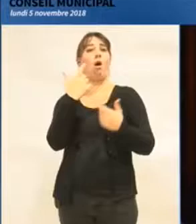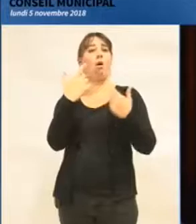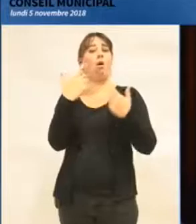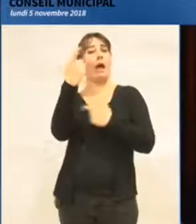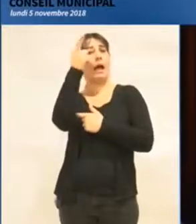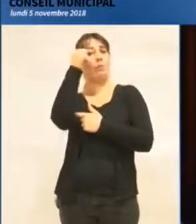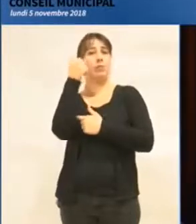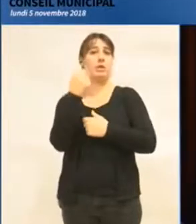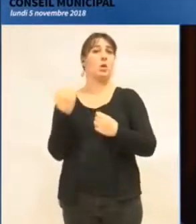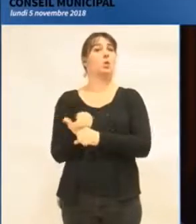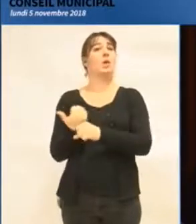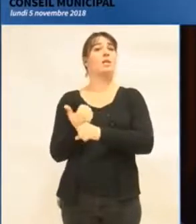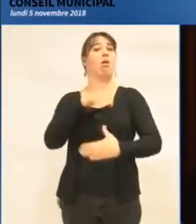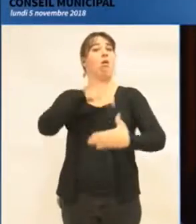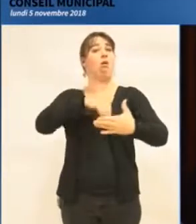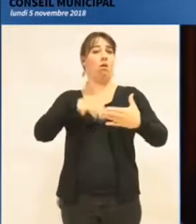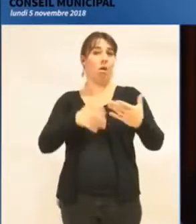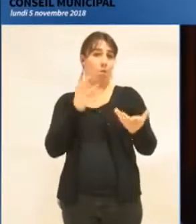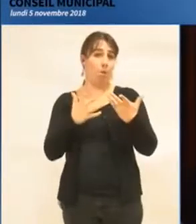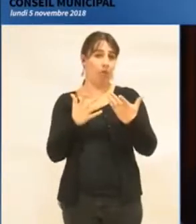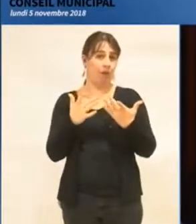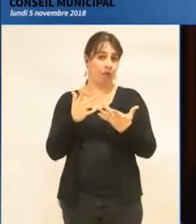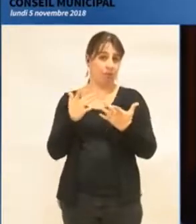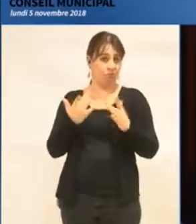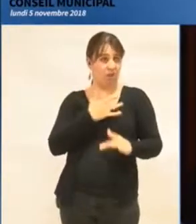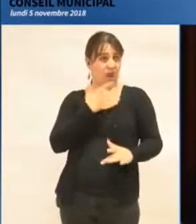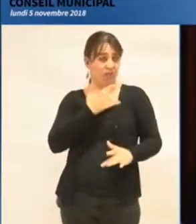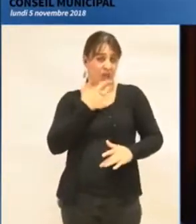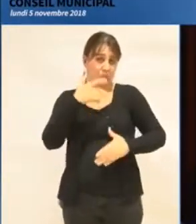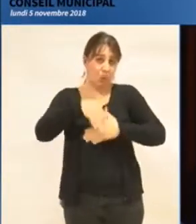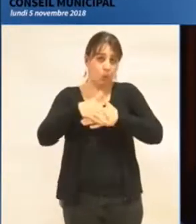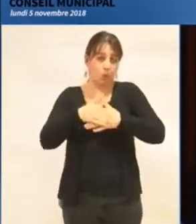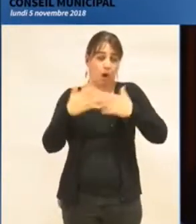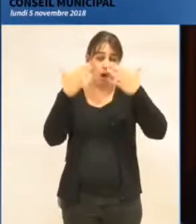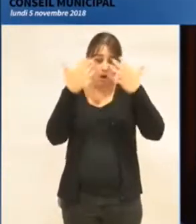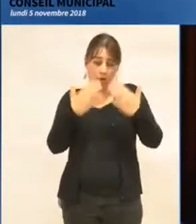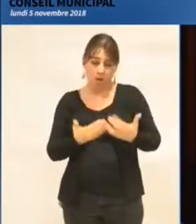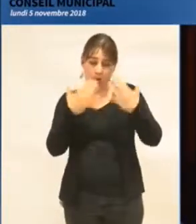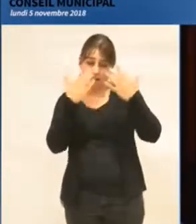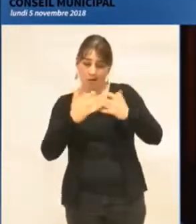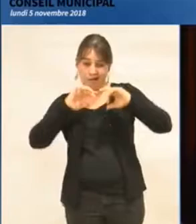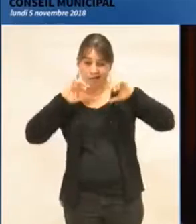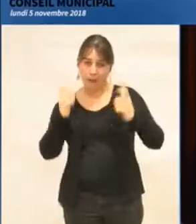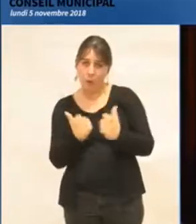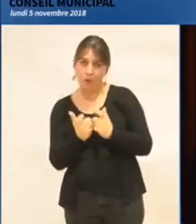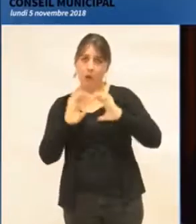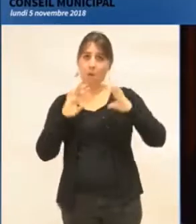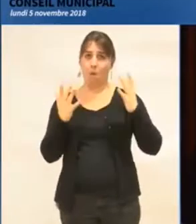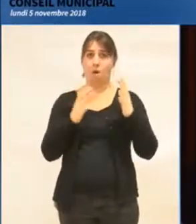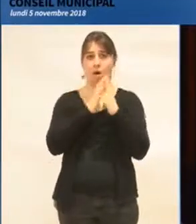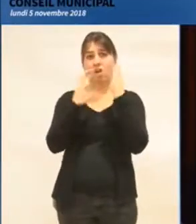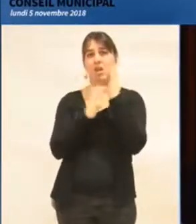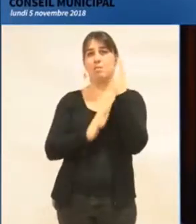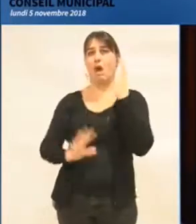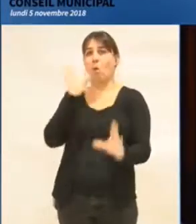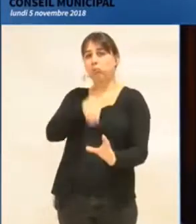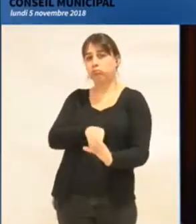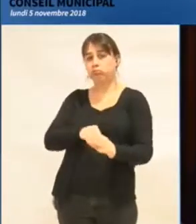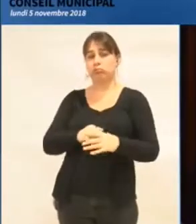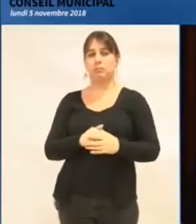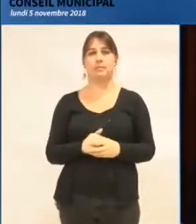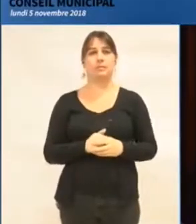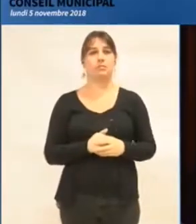Il aurait été intéressant, là aussi, de pouvoir faire ce travail de diagnostic via cette délibération.